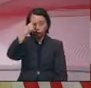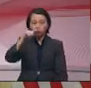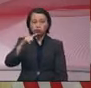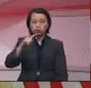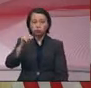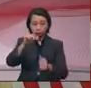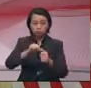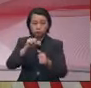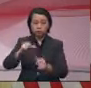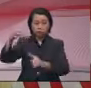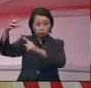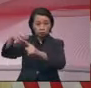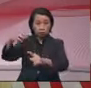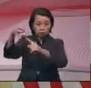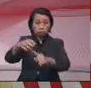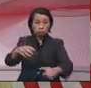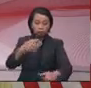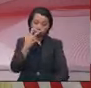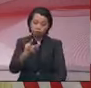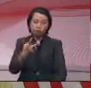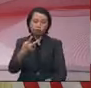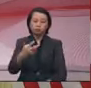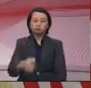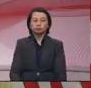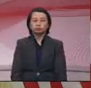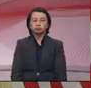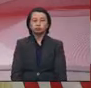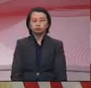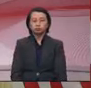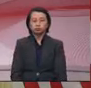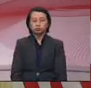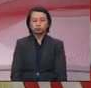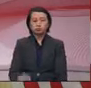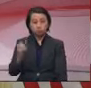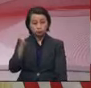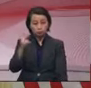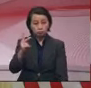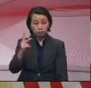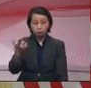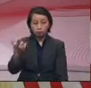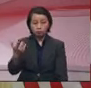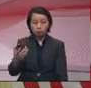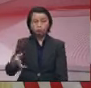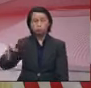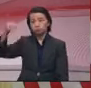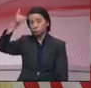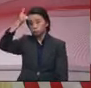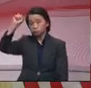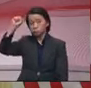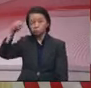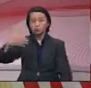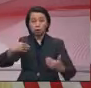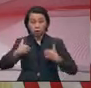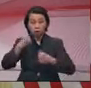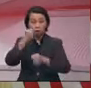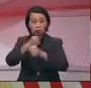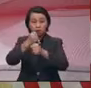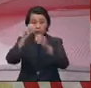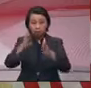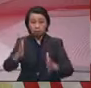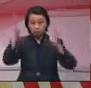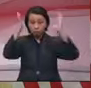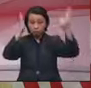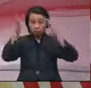setiap kejohanan yang dilaksanakan. Alright. Datuk Sri, adakah pekerja rakyat